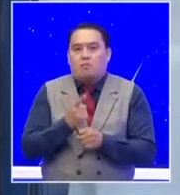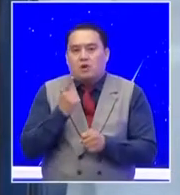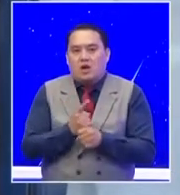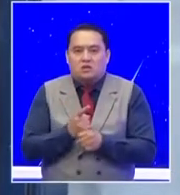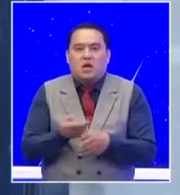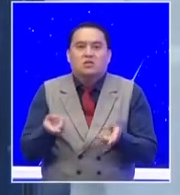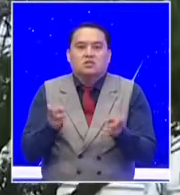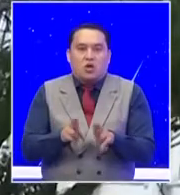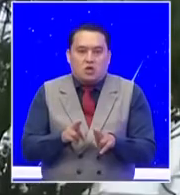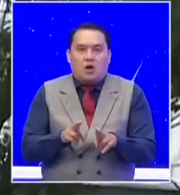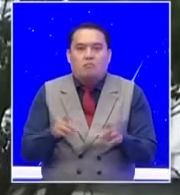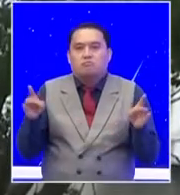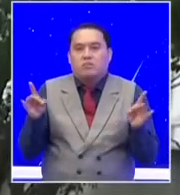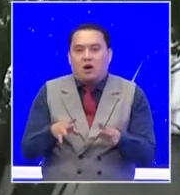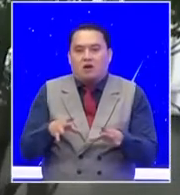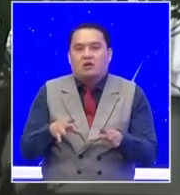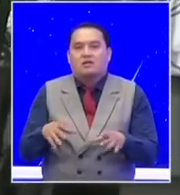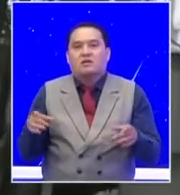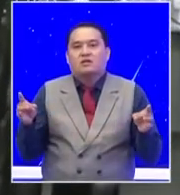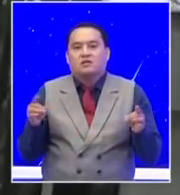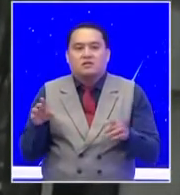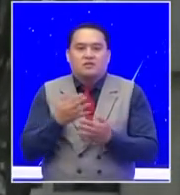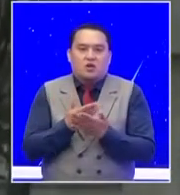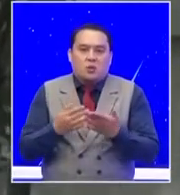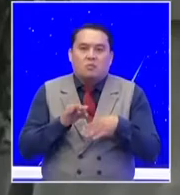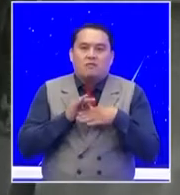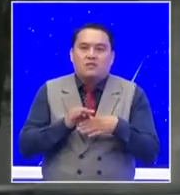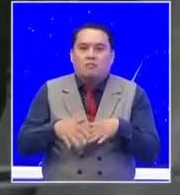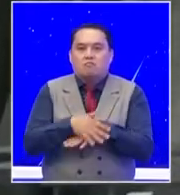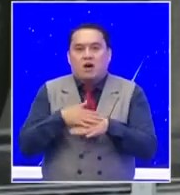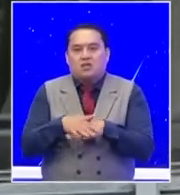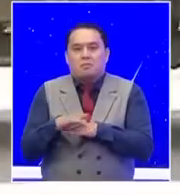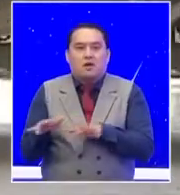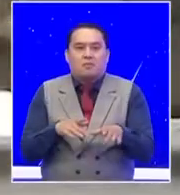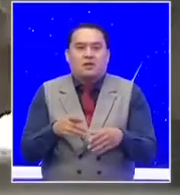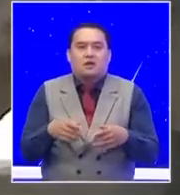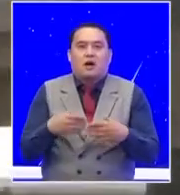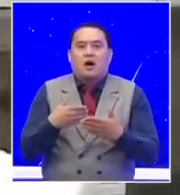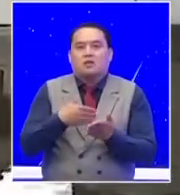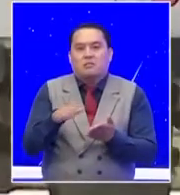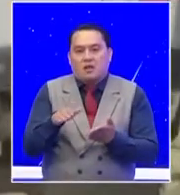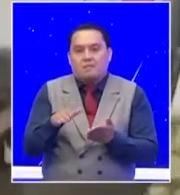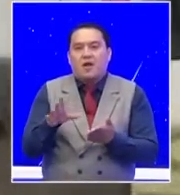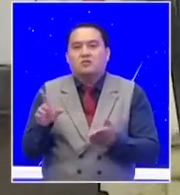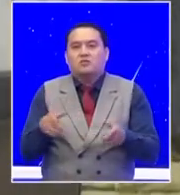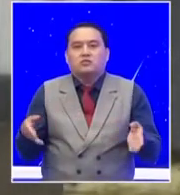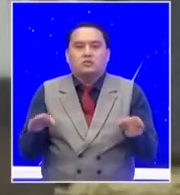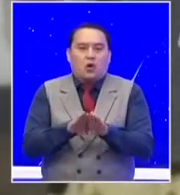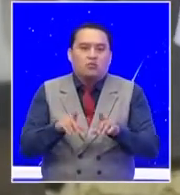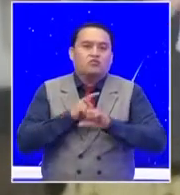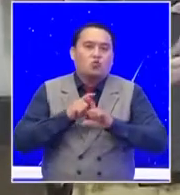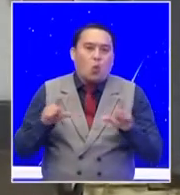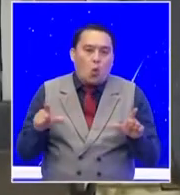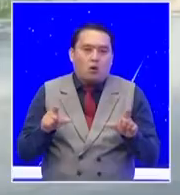запретом остается посещение баров, кафе и ресторанов. Не проводятся массовые мероприятия. Закрыты также и учебные